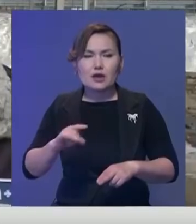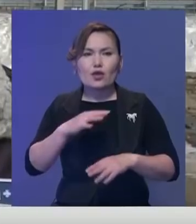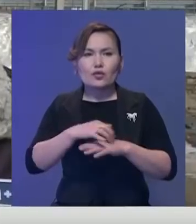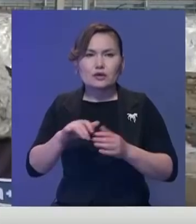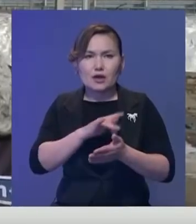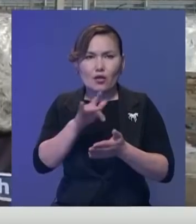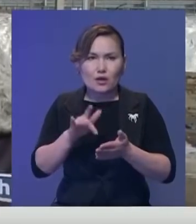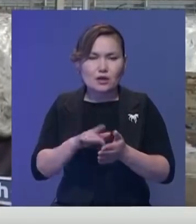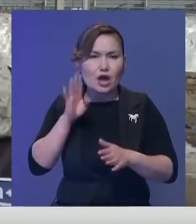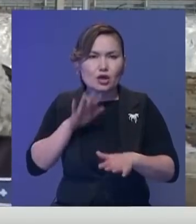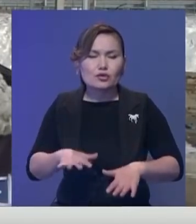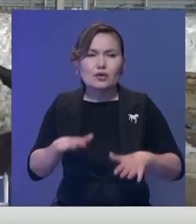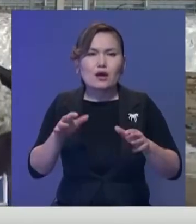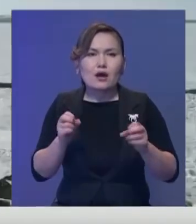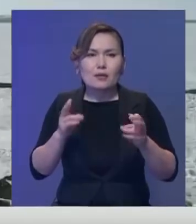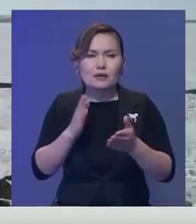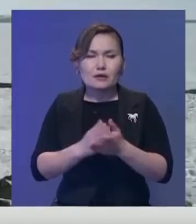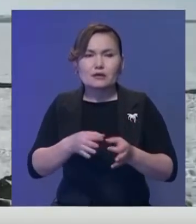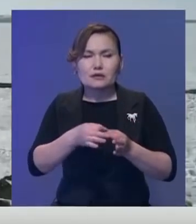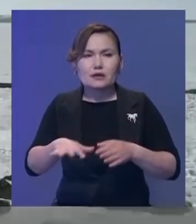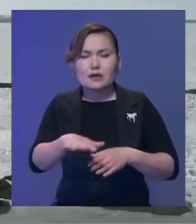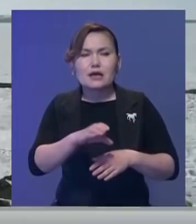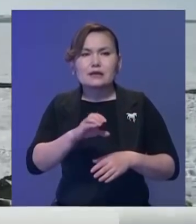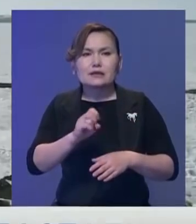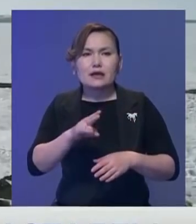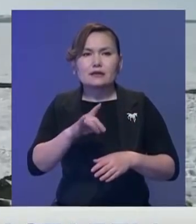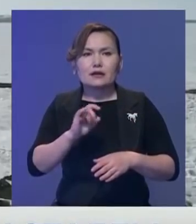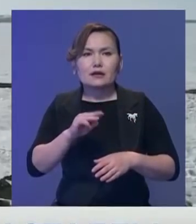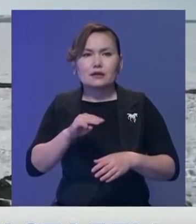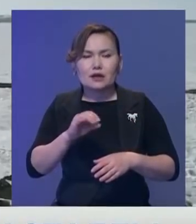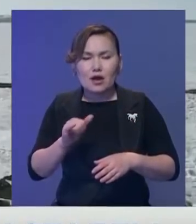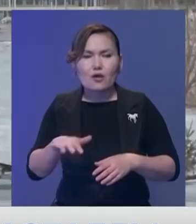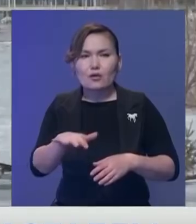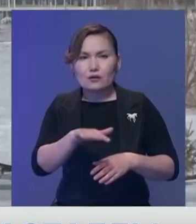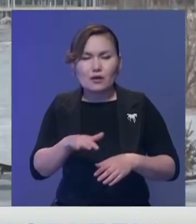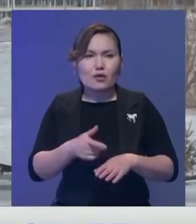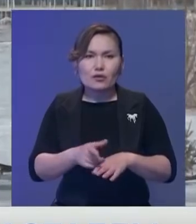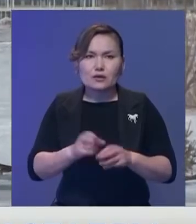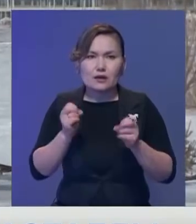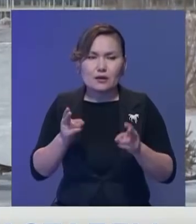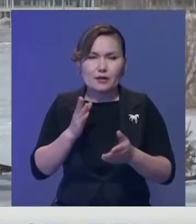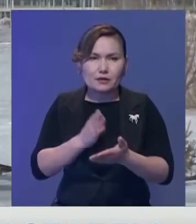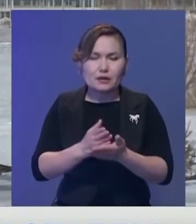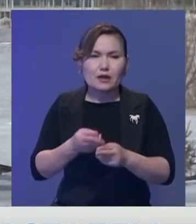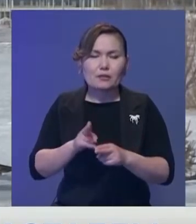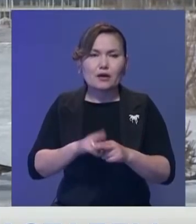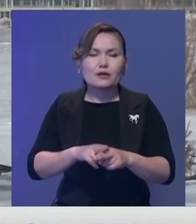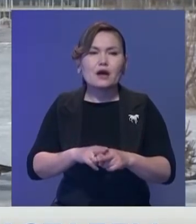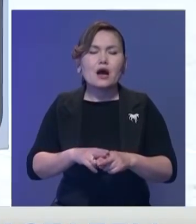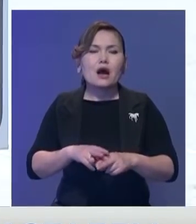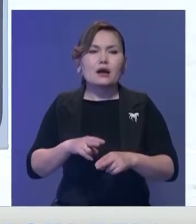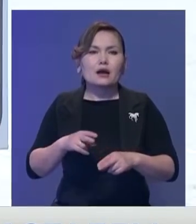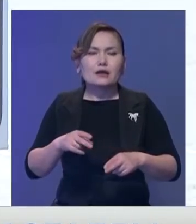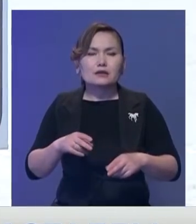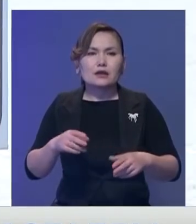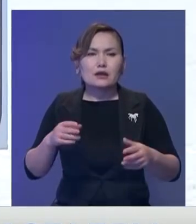қаласы және Сандықтау ауданы. Ол жерде енді қазіргі жергілікті атқарушы органдармен, төтенше жағдай департаментінің